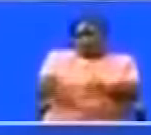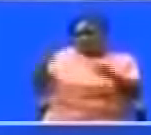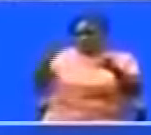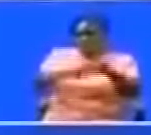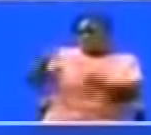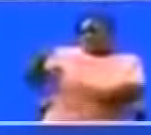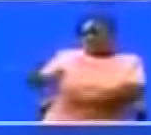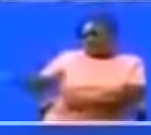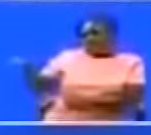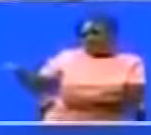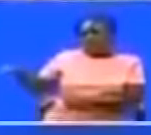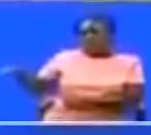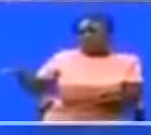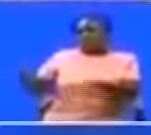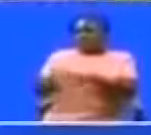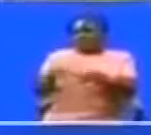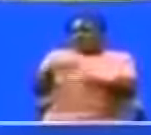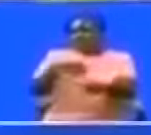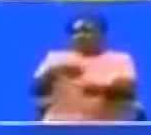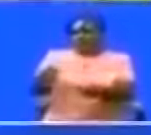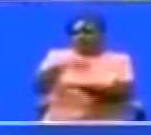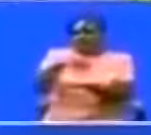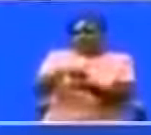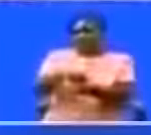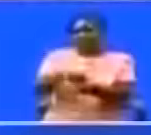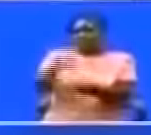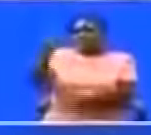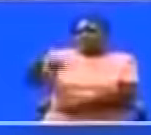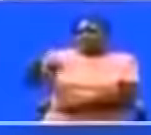asubuhi katika uwanja wa Nyayo, huku kukiwa na vitengo 6. Mshindi wa kilomita